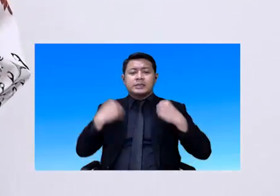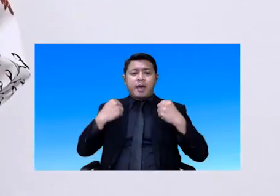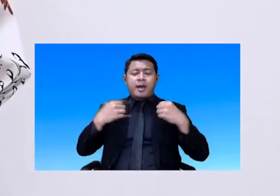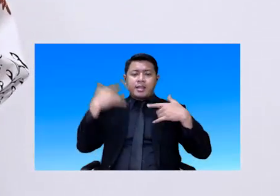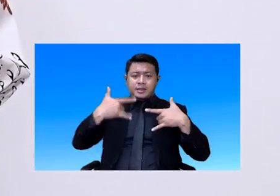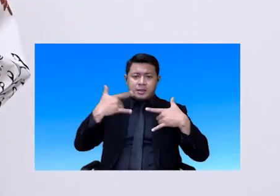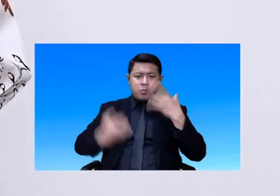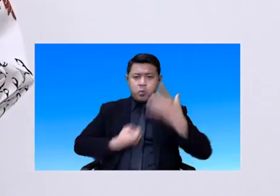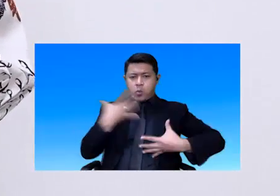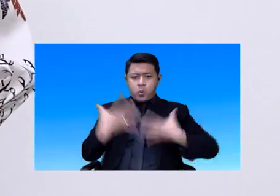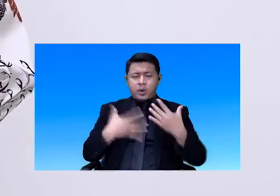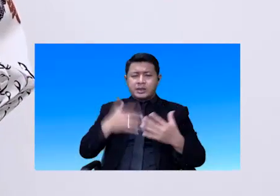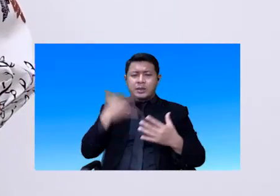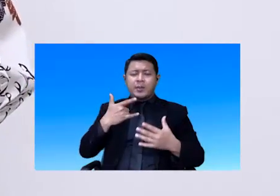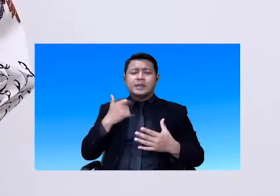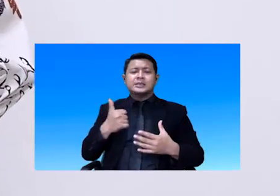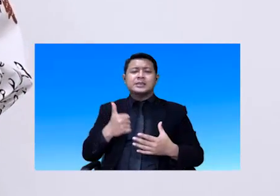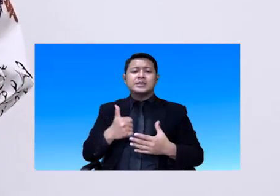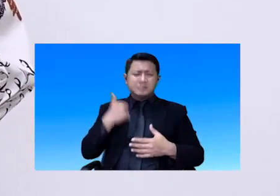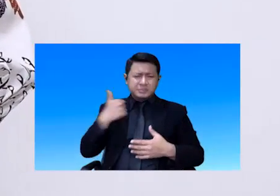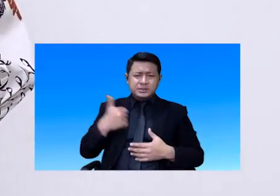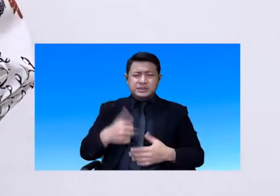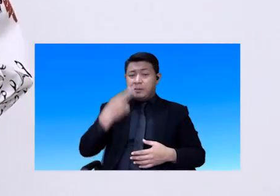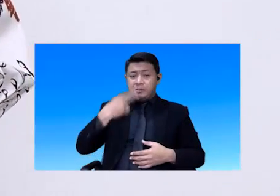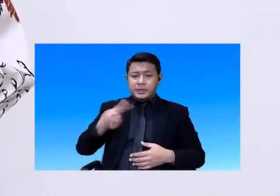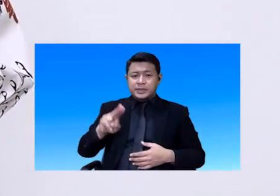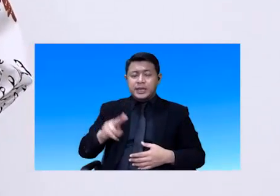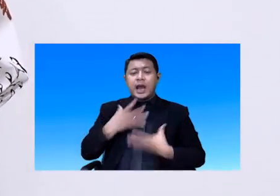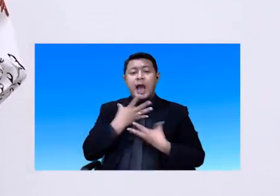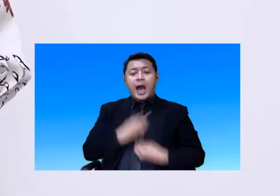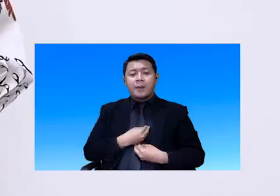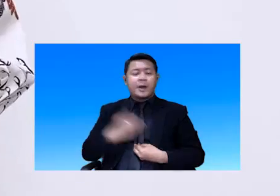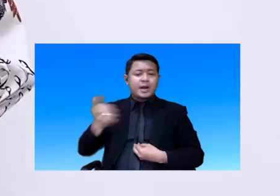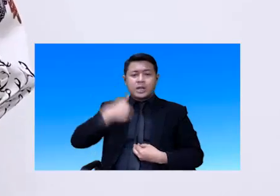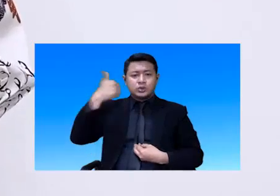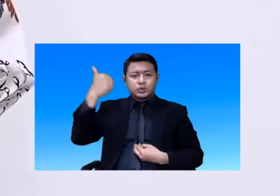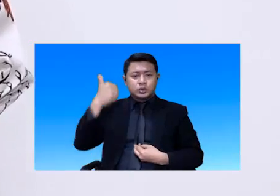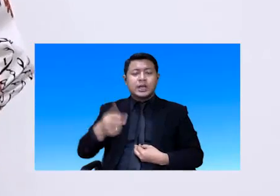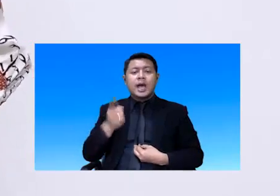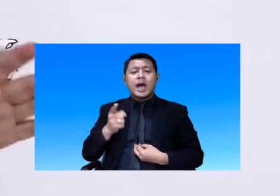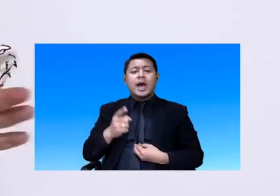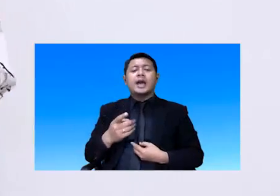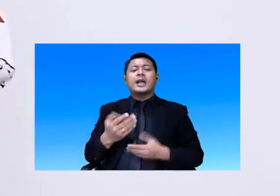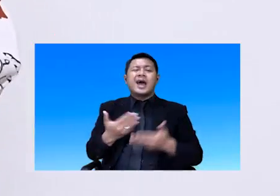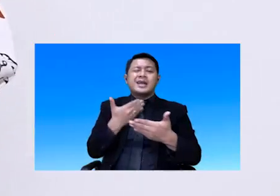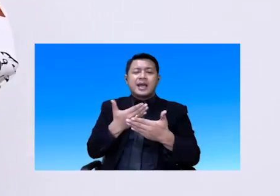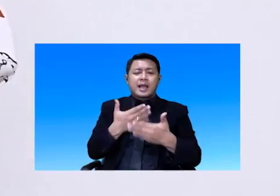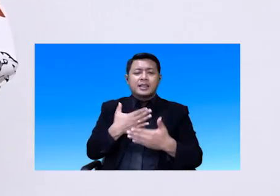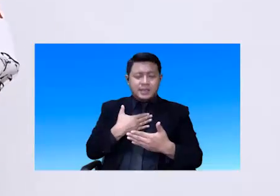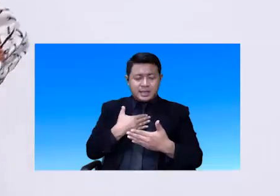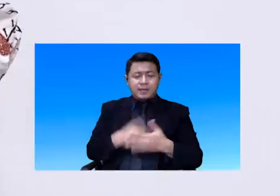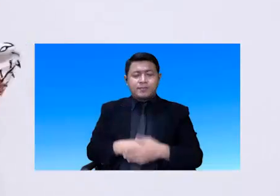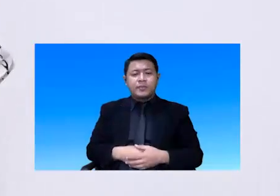pasti bisa melewatinya. Yakinlah harapan dan kesuksesan ada di hadapan kita. Jangan pernah